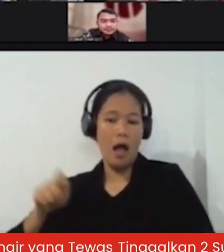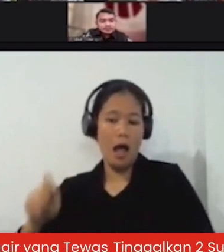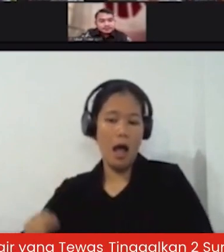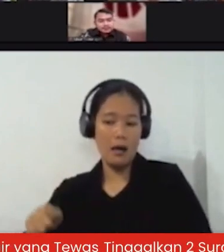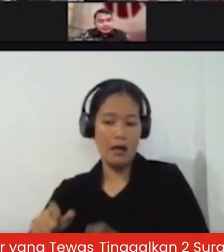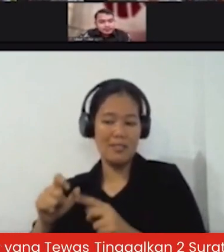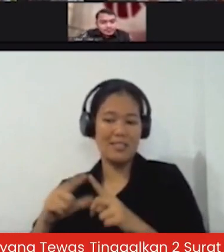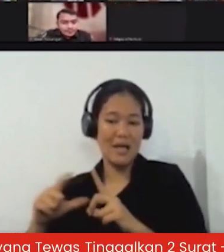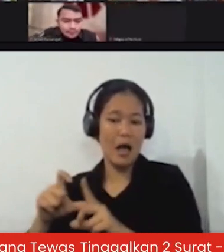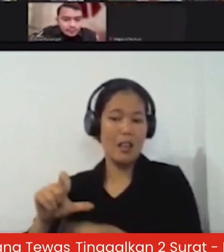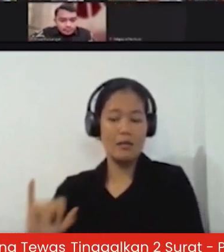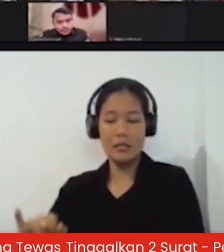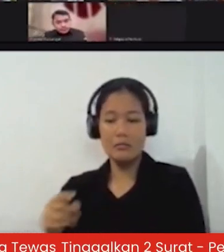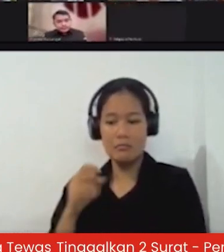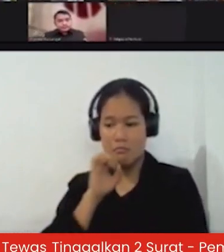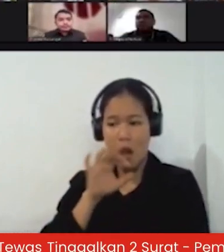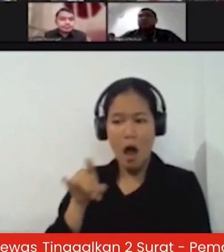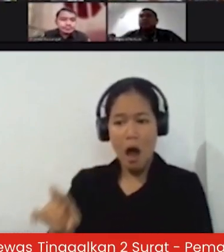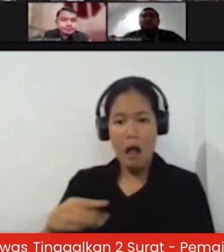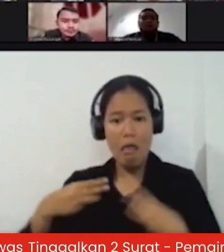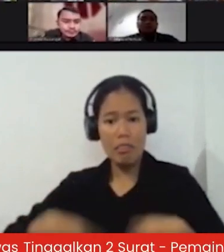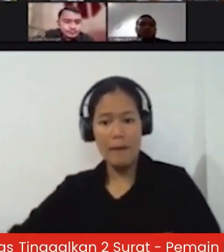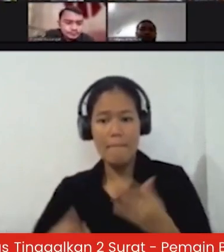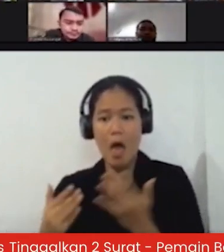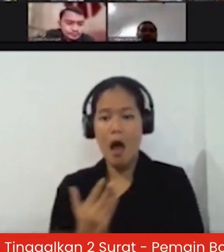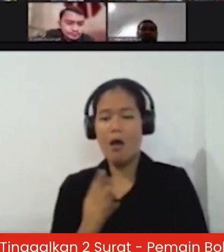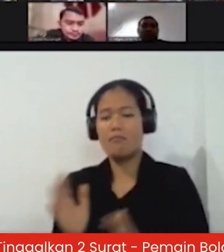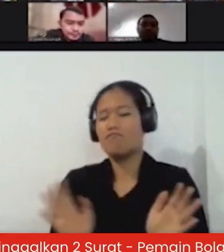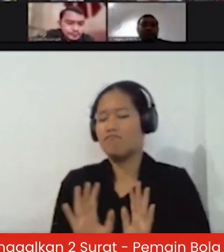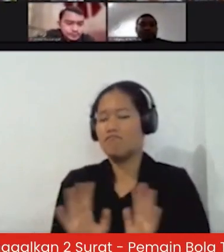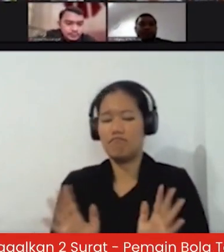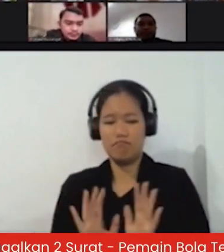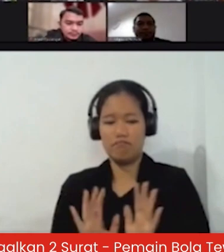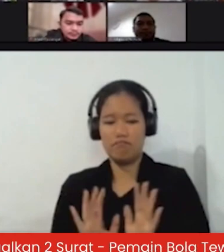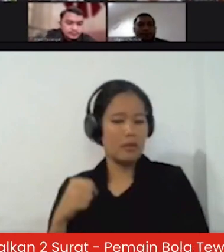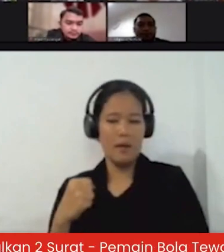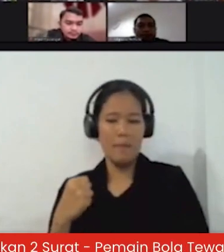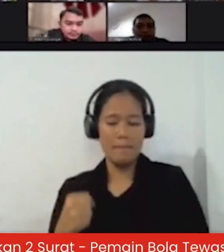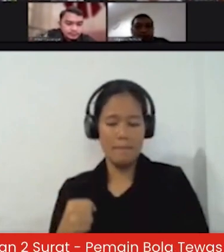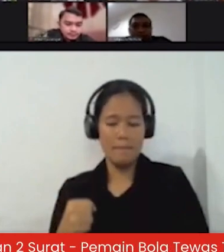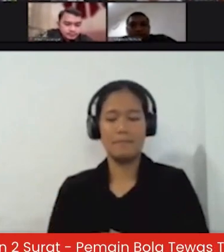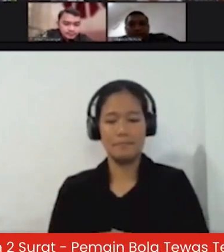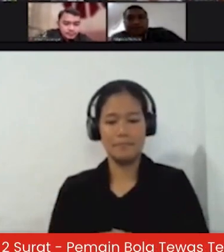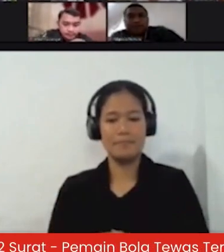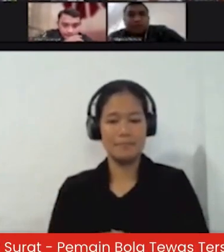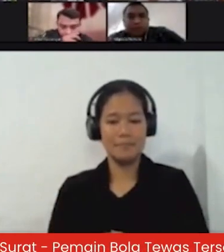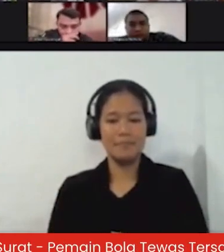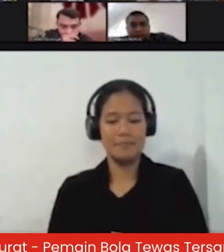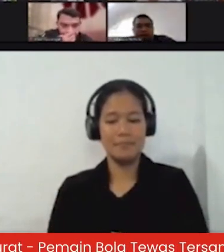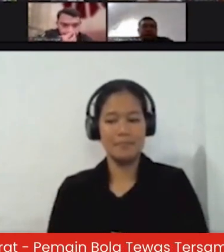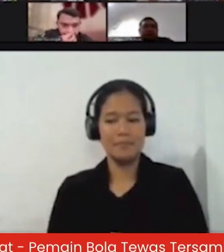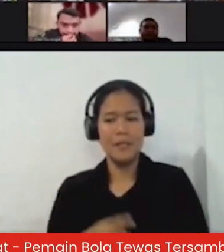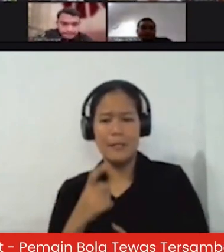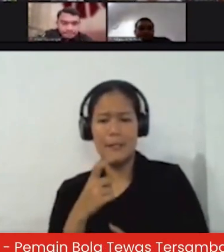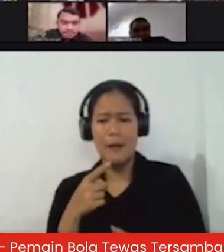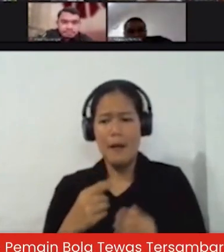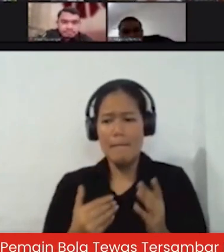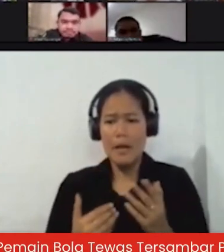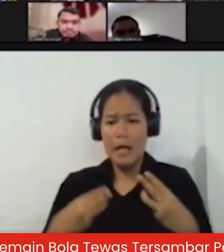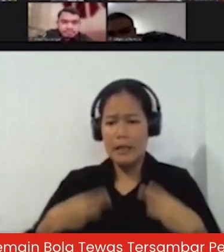dikatakan melanggar kode etik yang disebabkan Materi muatan pendapat berbeda diting opinion dalam putusan nomor